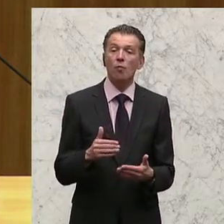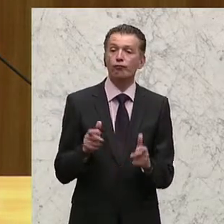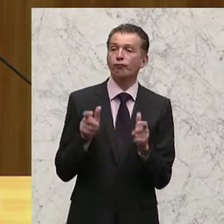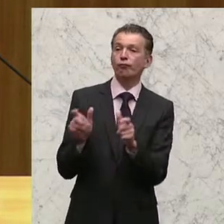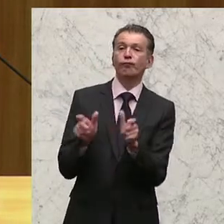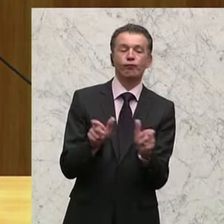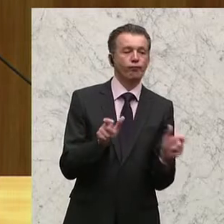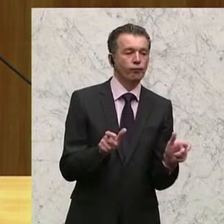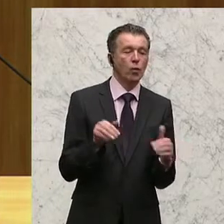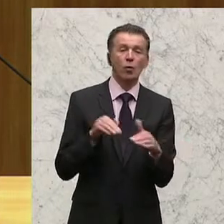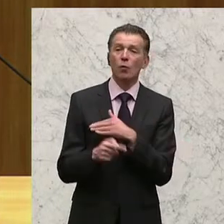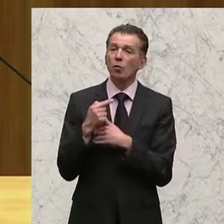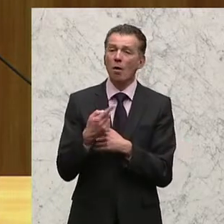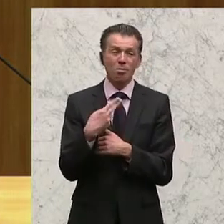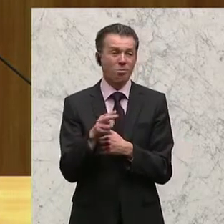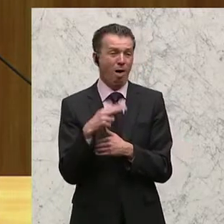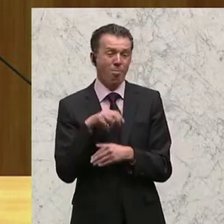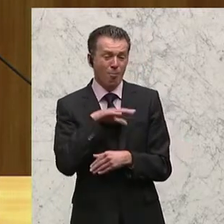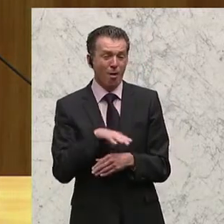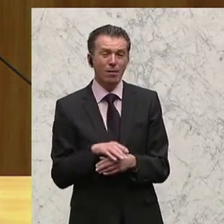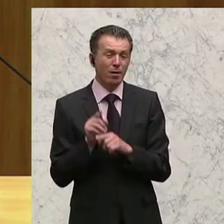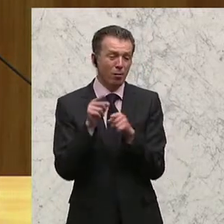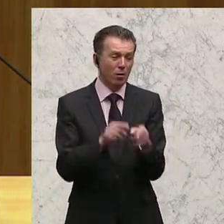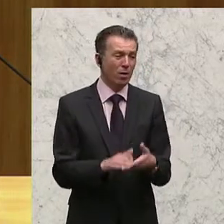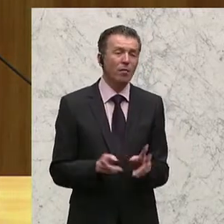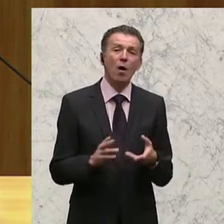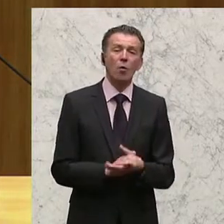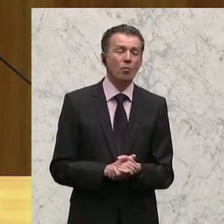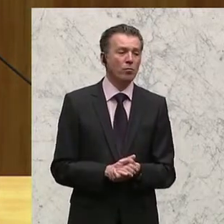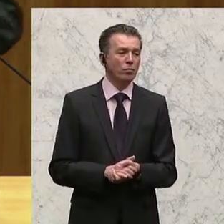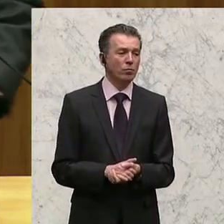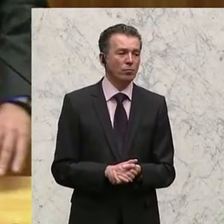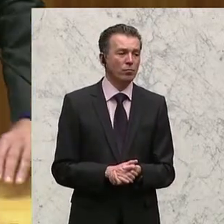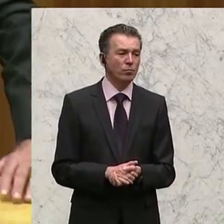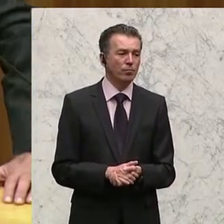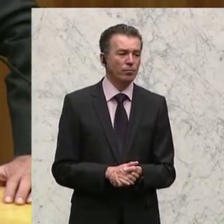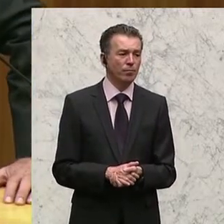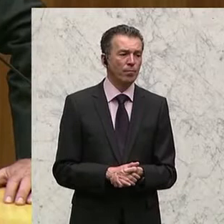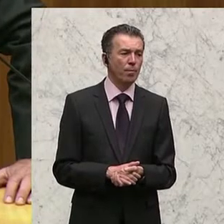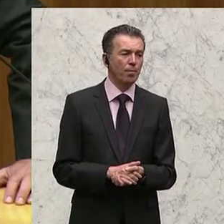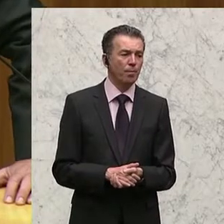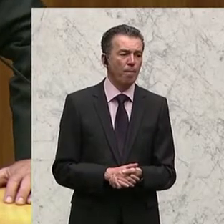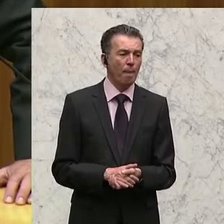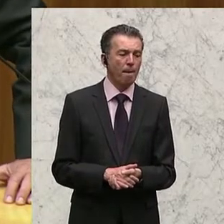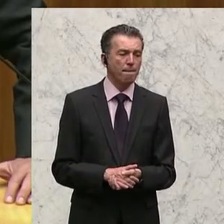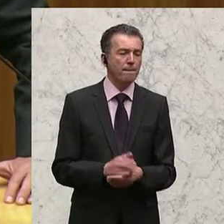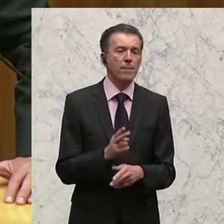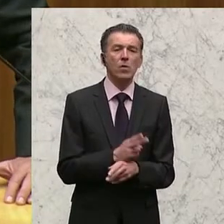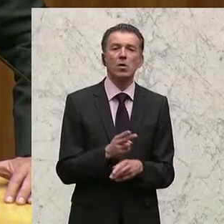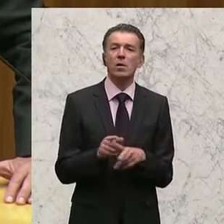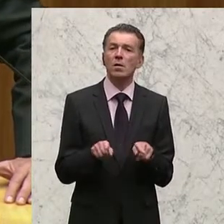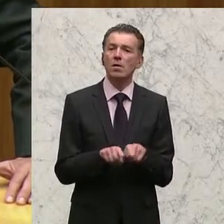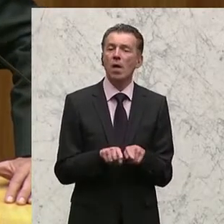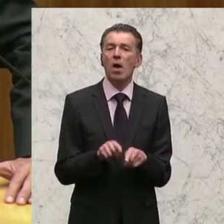und vor allem die Flüchtlinge wollen nicht in diese Staaten gehen. Warum wollen sie nicht dorthin gehen? Nämlich, weil Staaten